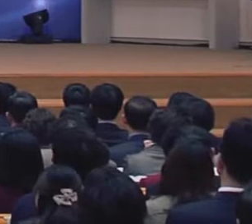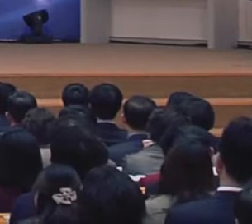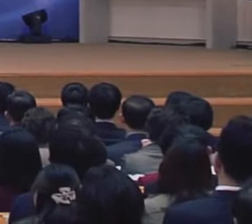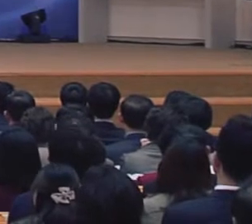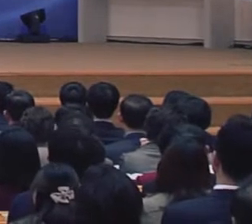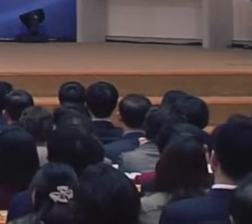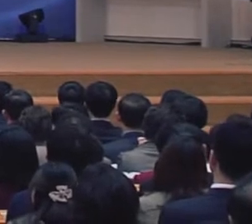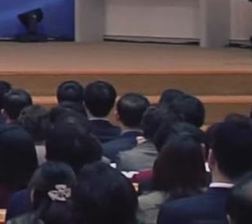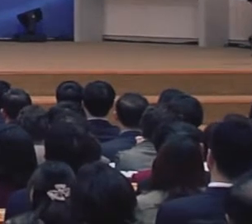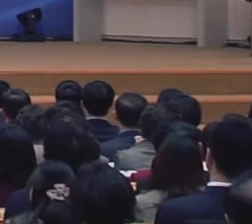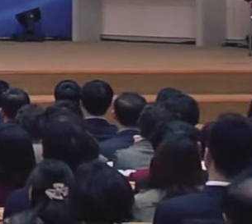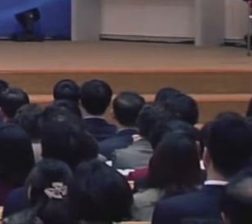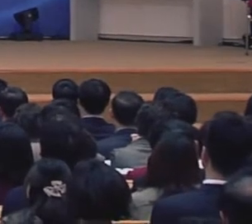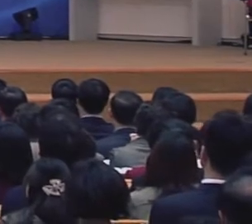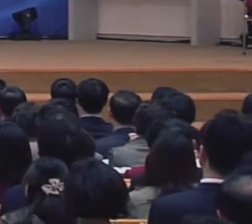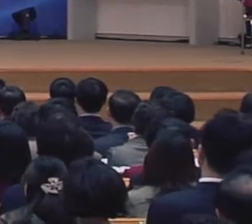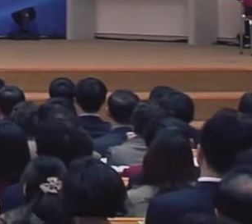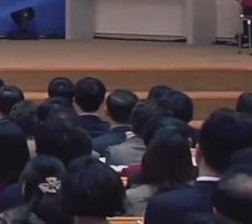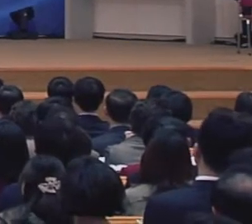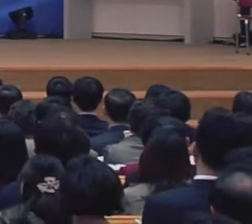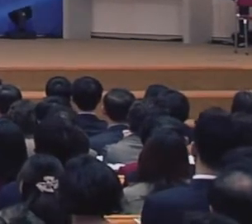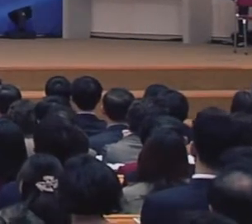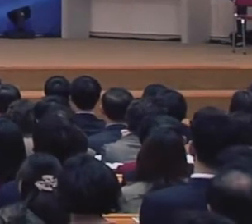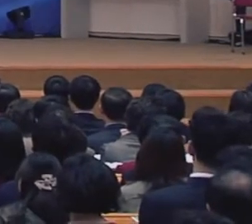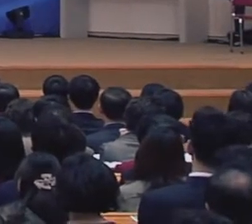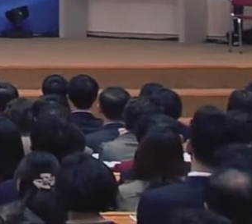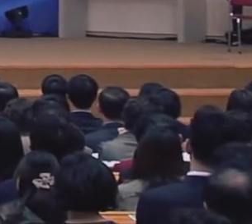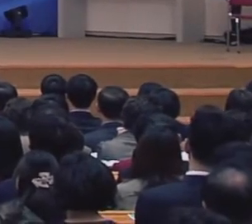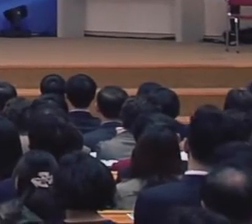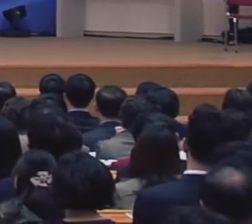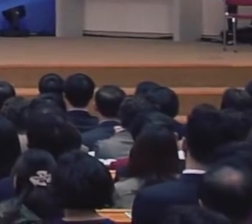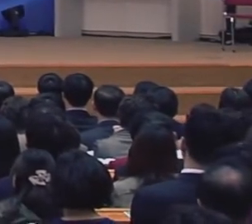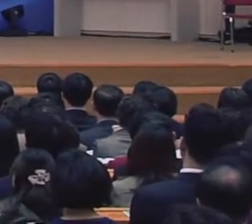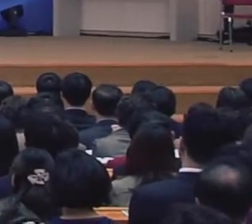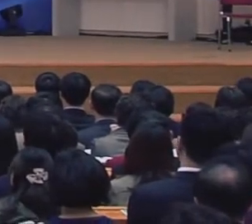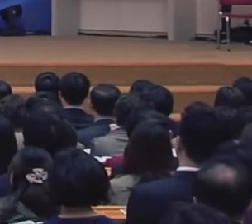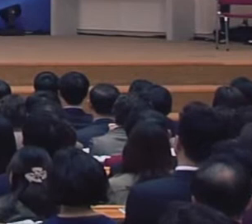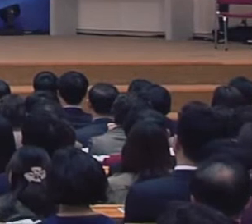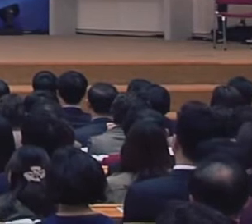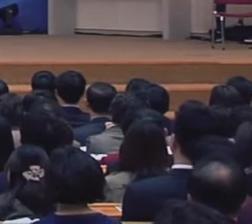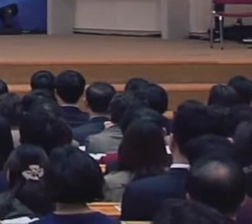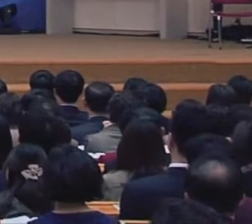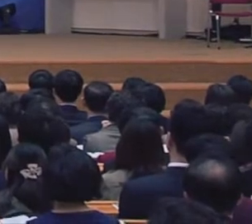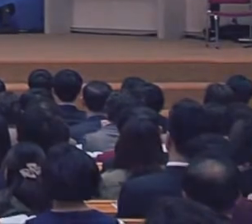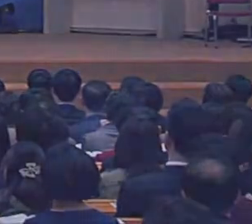이루어지도록 주님 마음 내게 주소서.